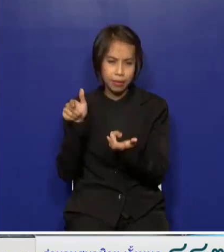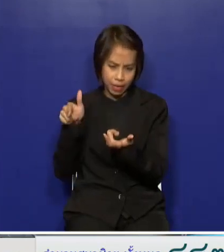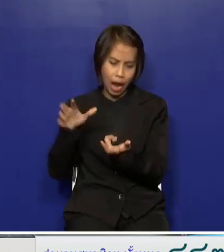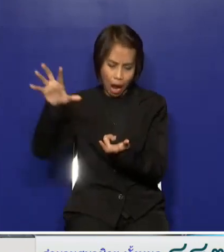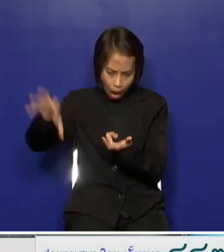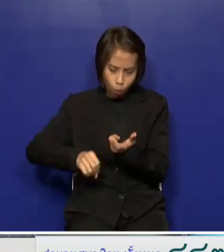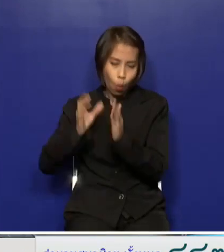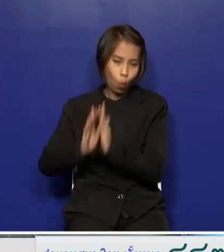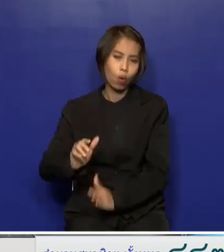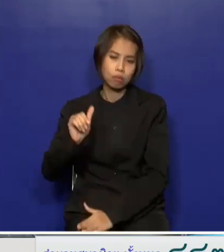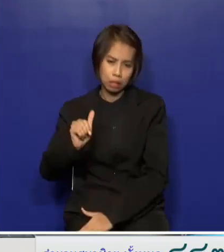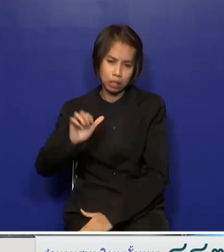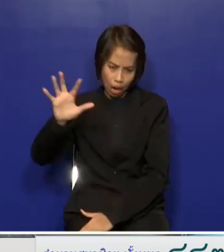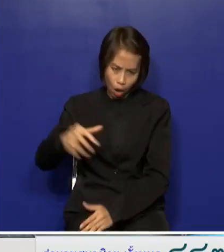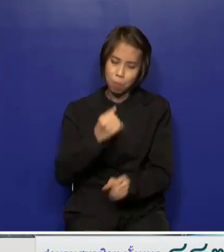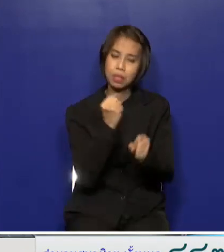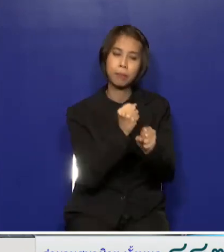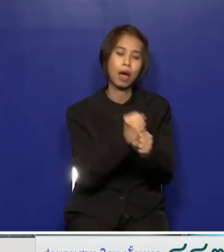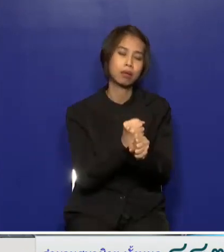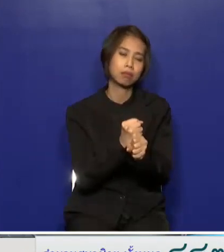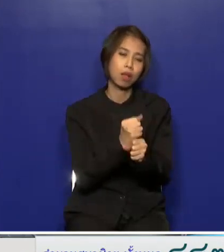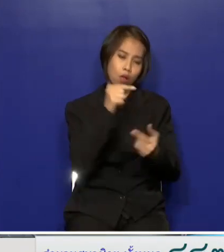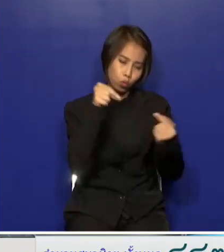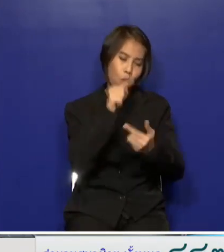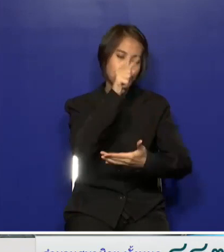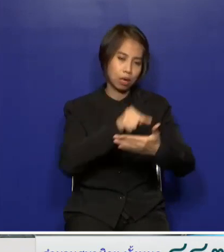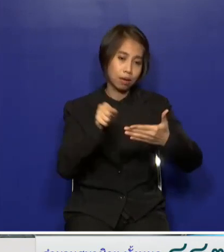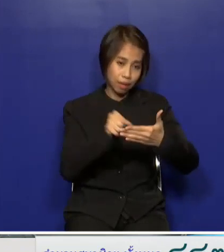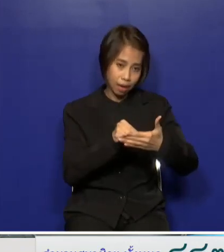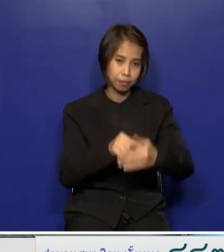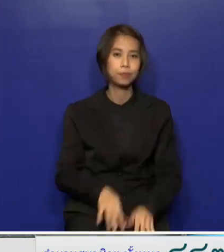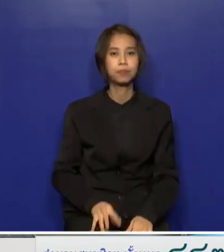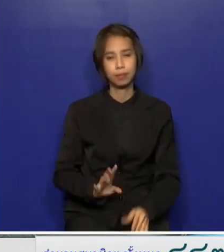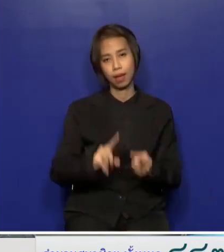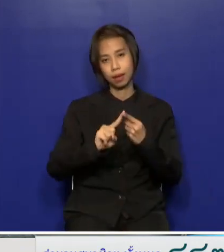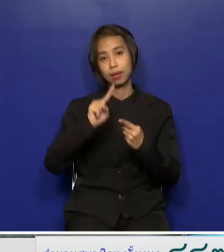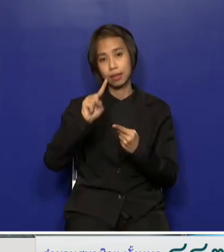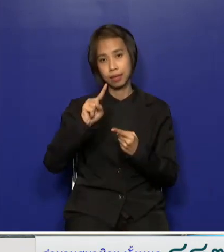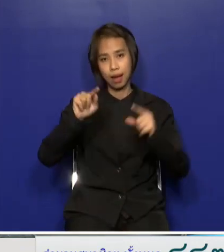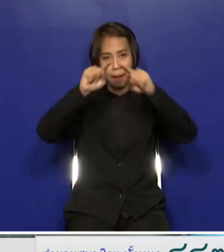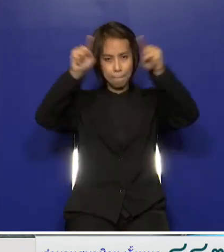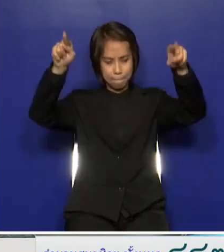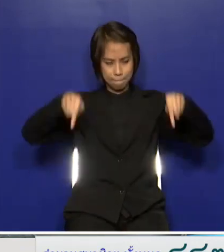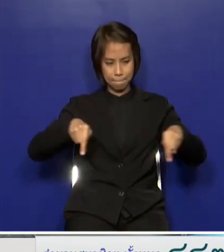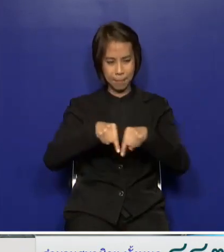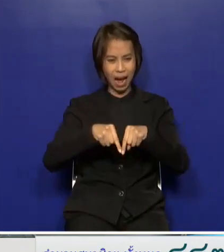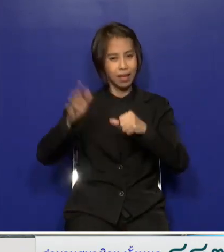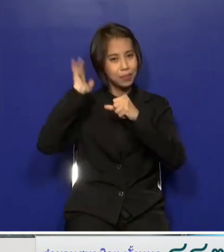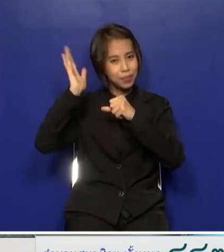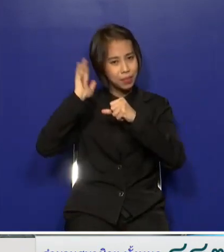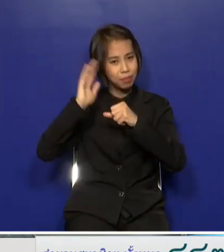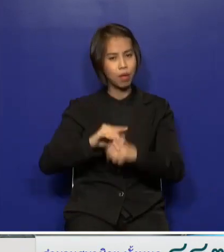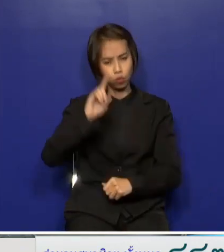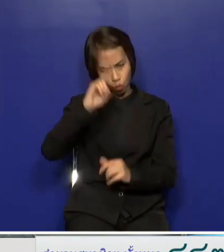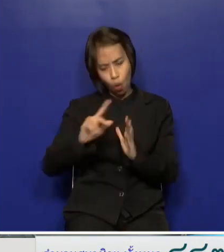รทเข้ามาเข้า school sick pใกเลือกตงได้ป้ายหาศียคทนึเลยผมว่าต้ออกกถ